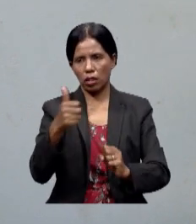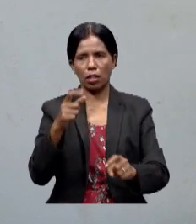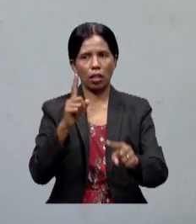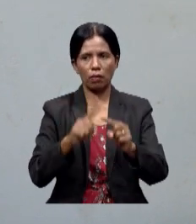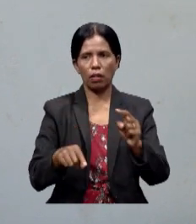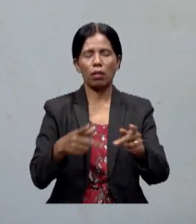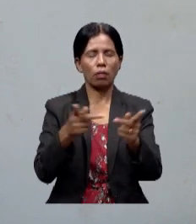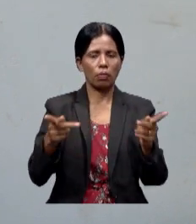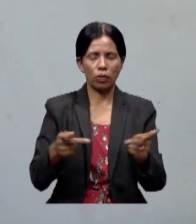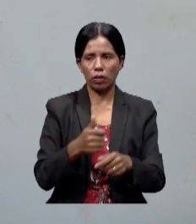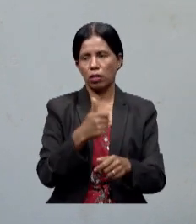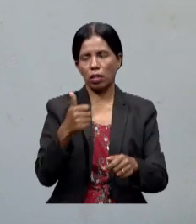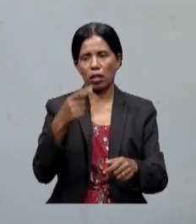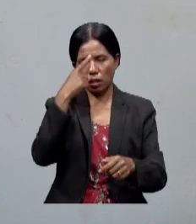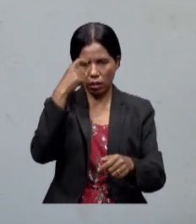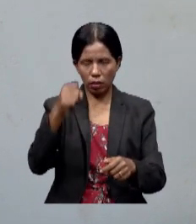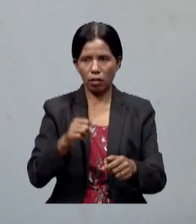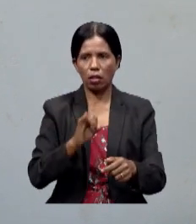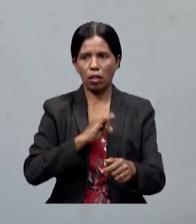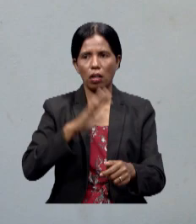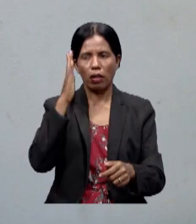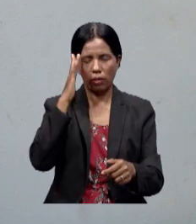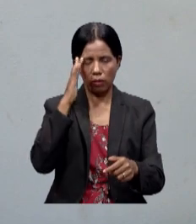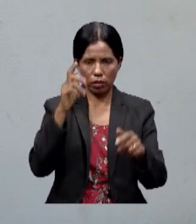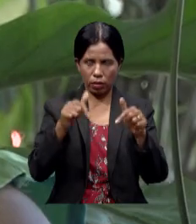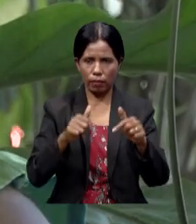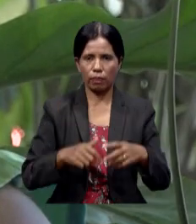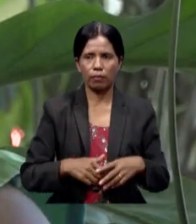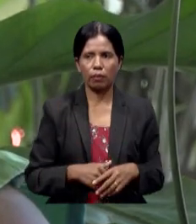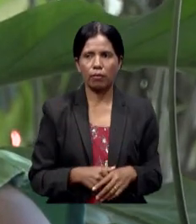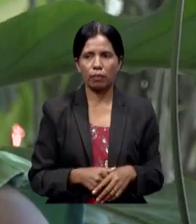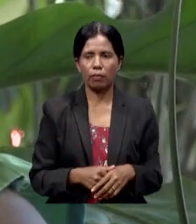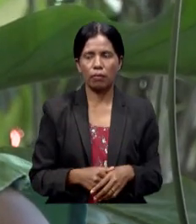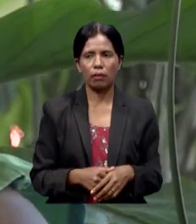halfali postu seluk tambah idene ne maka au hanui helai idene.